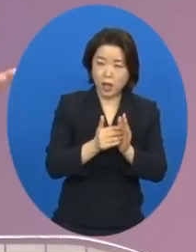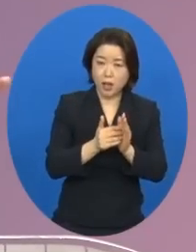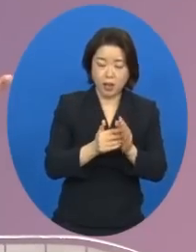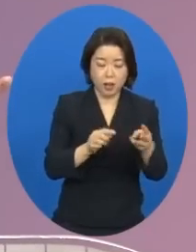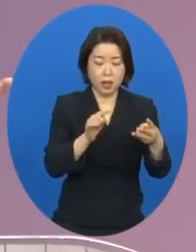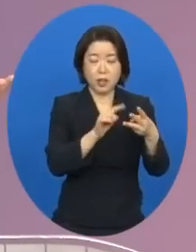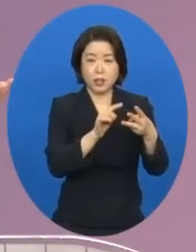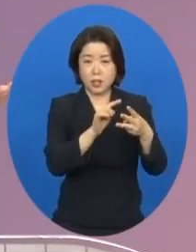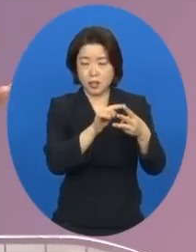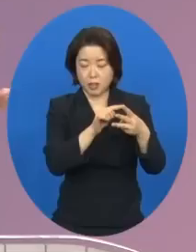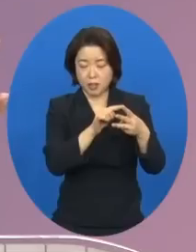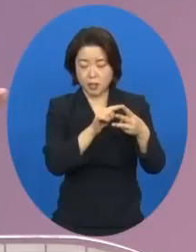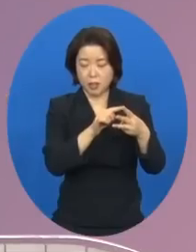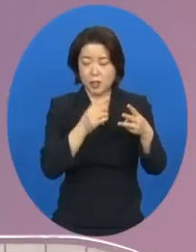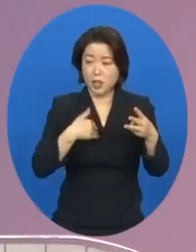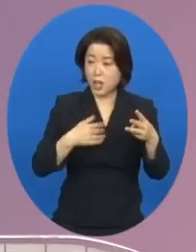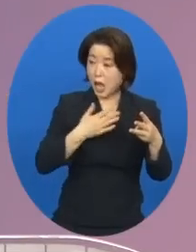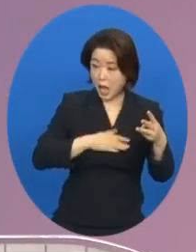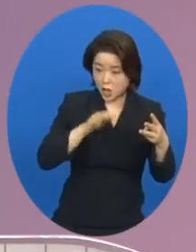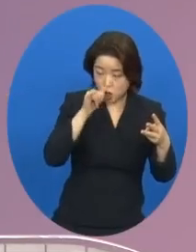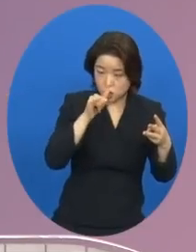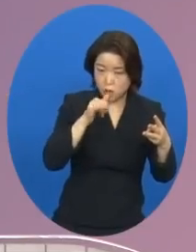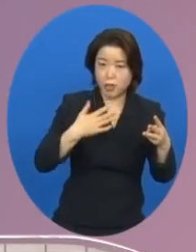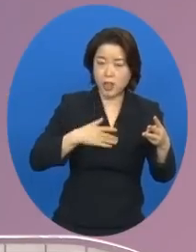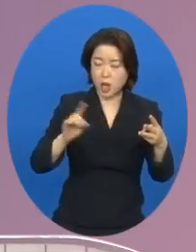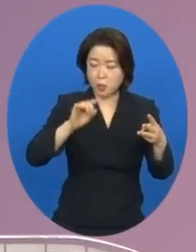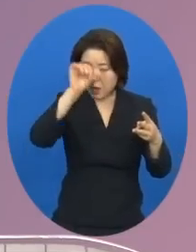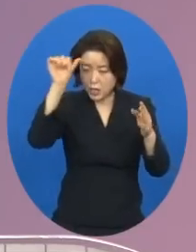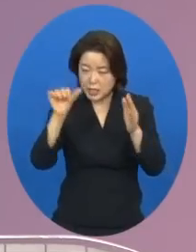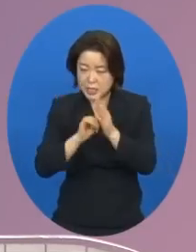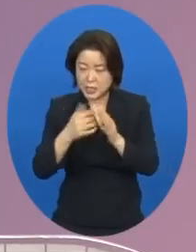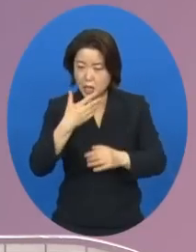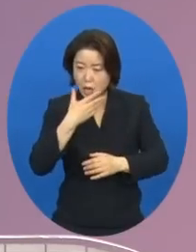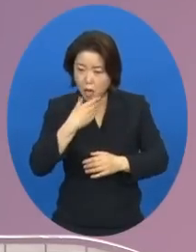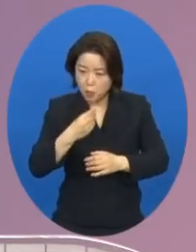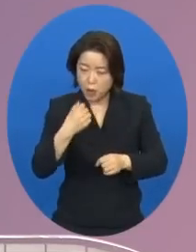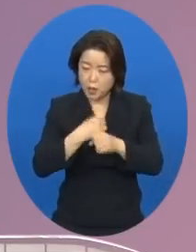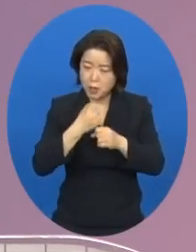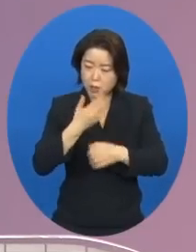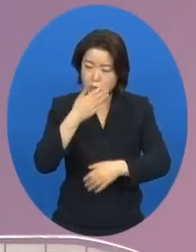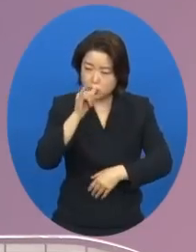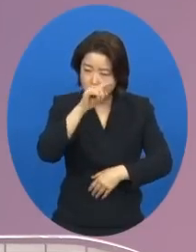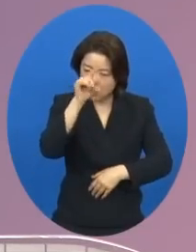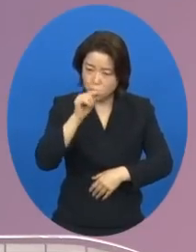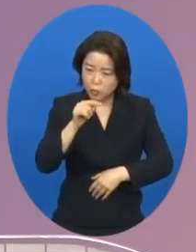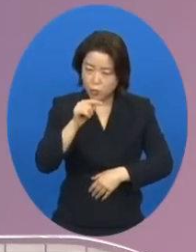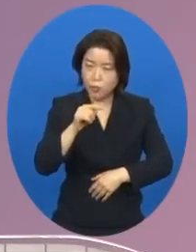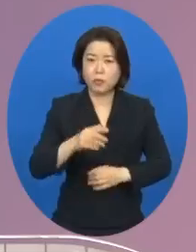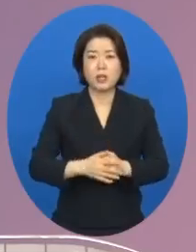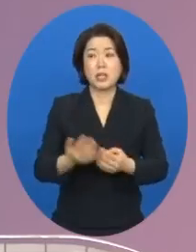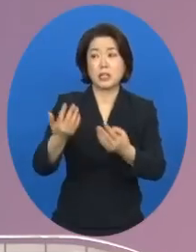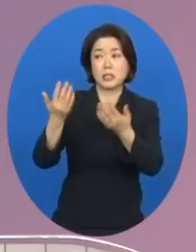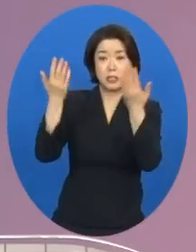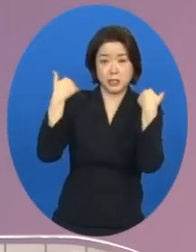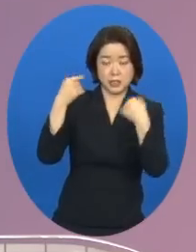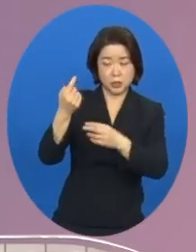무슨 아는 것이 있으며 내가 무슨 내 인생을 행복할 수 있게 할 수 있나? 지나고 보니까